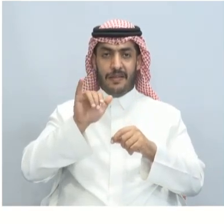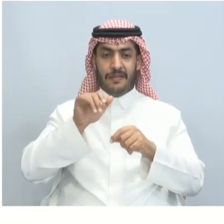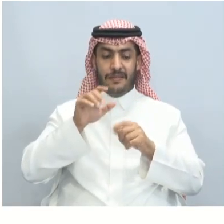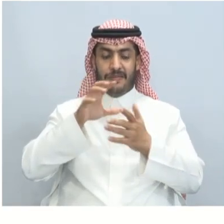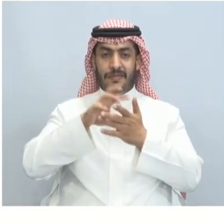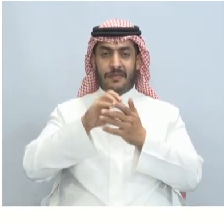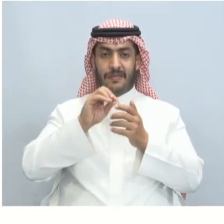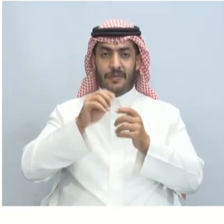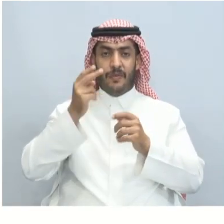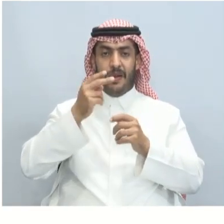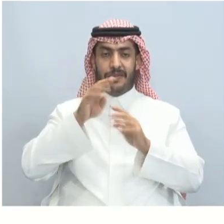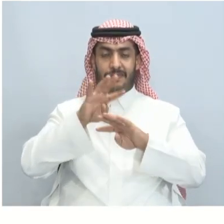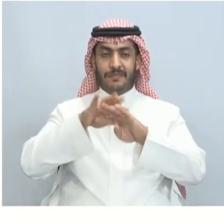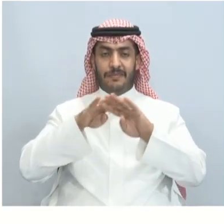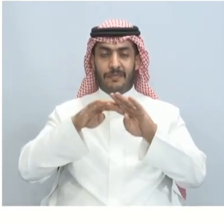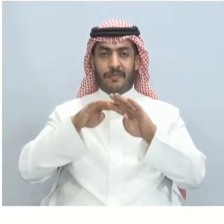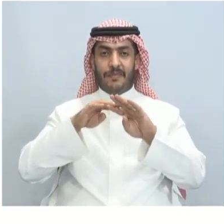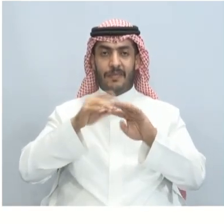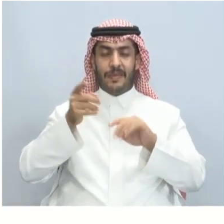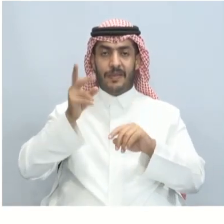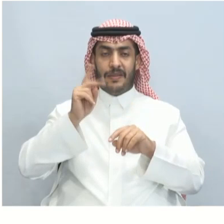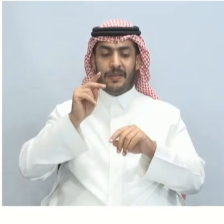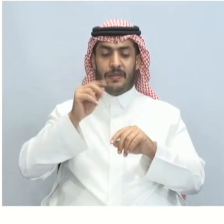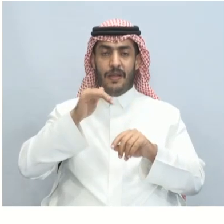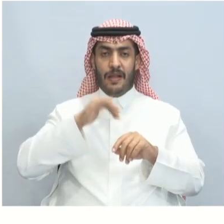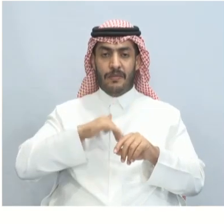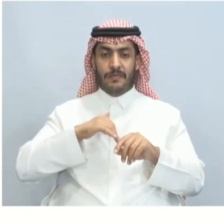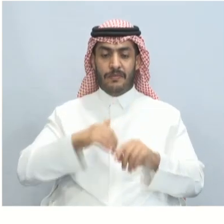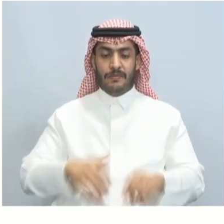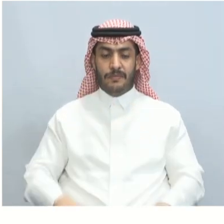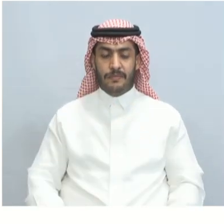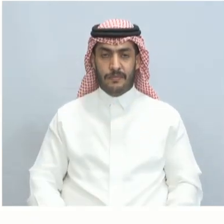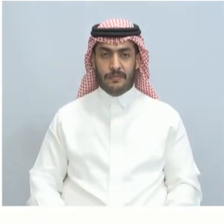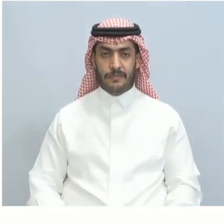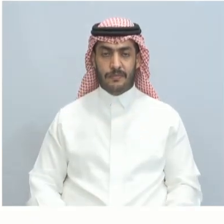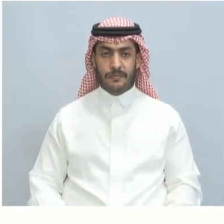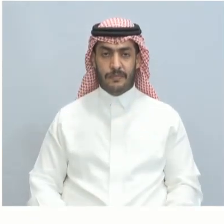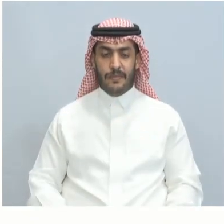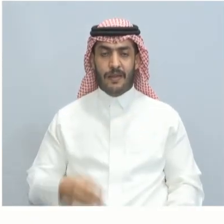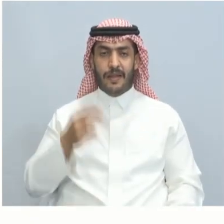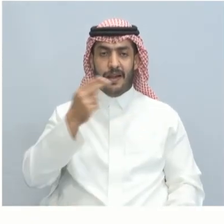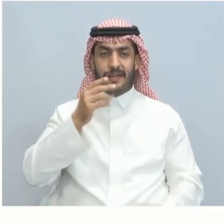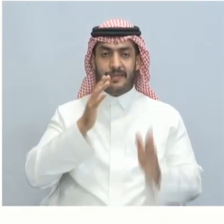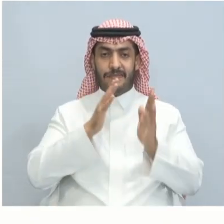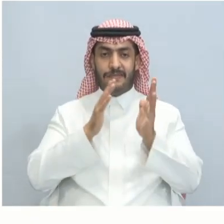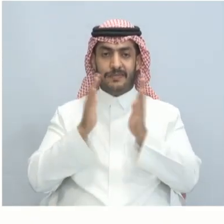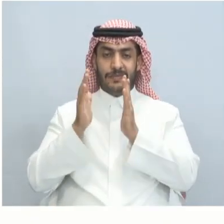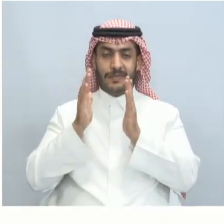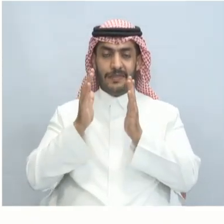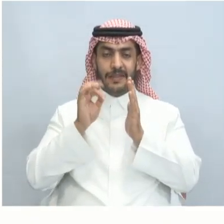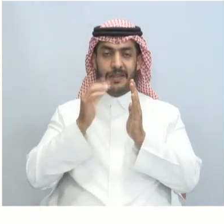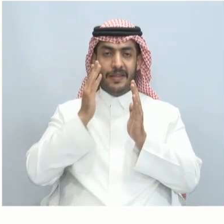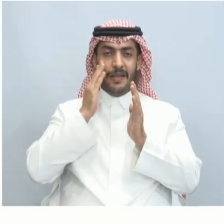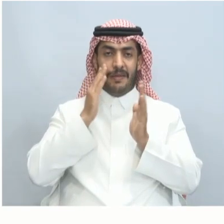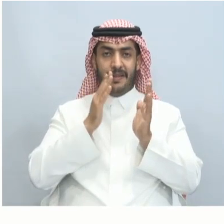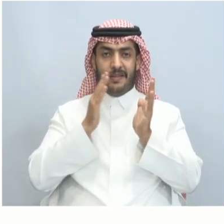نسخه على ورقه رسم بياني ومن ثم نريد ماذا ان نفعل نعم نقوم برسم انسحاب خمس وحدات